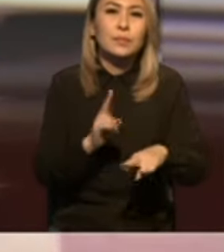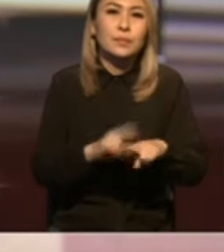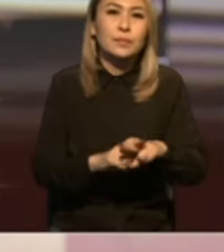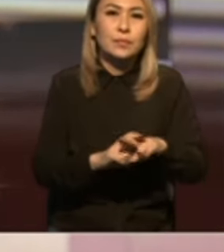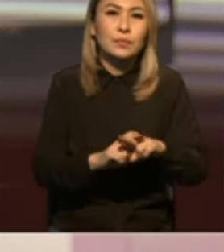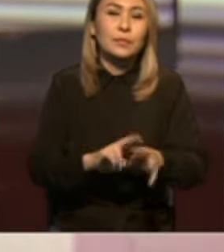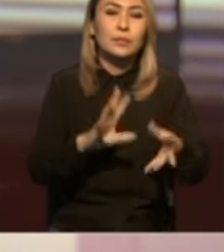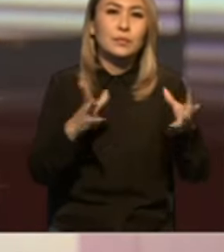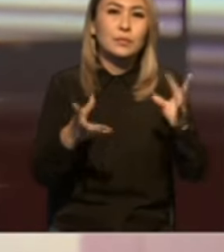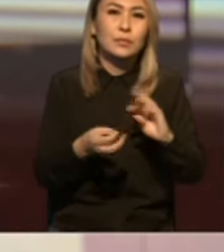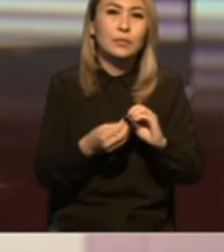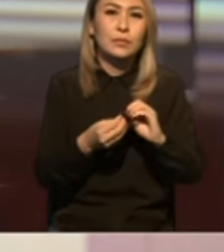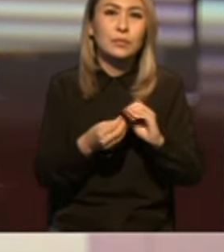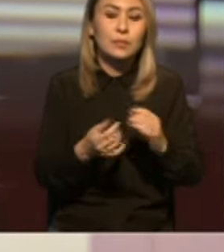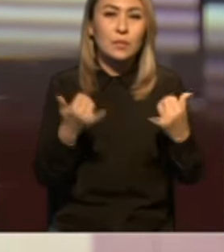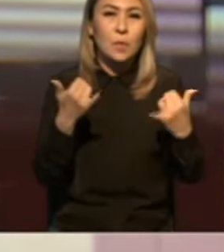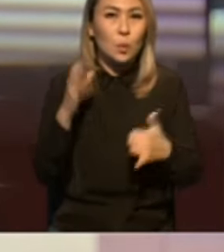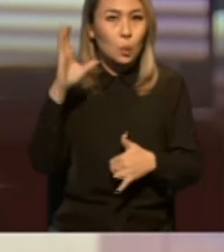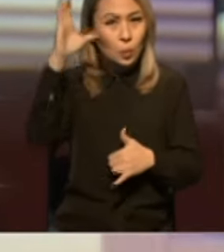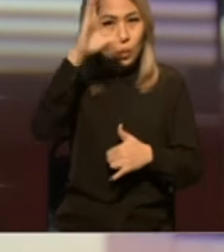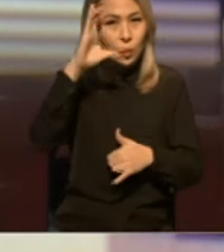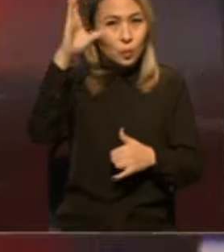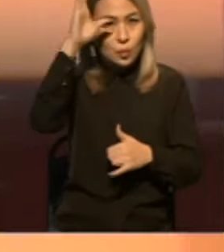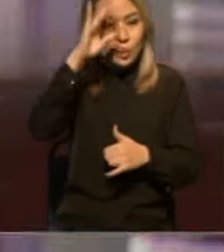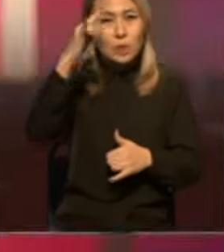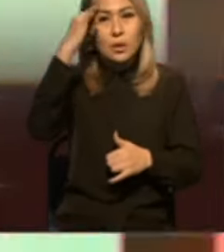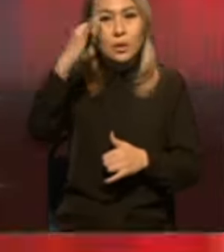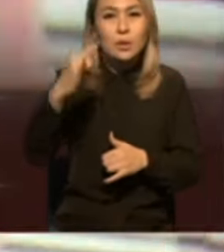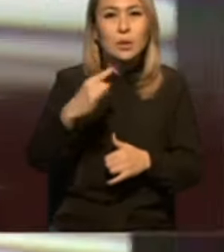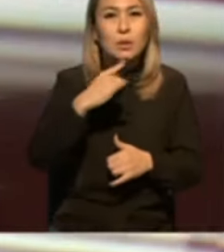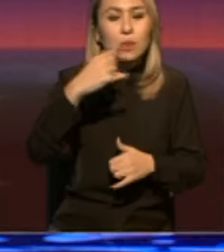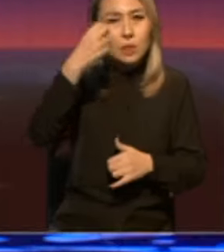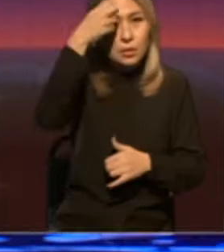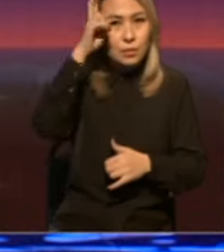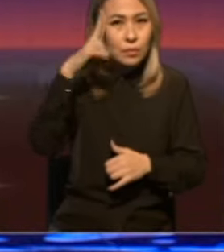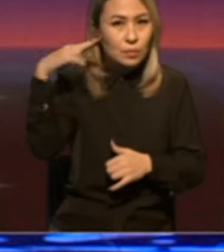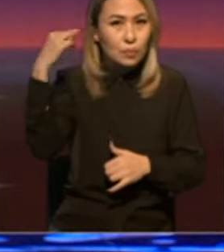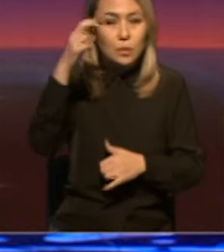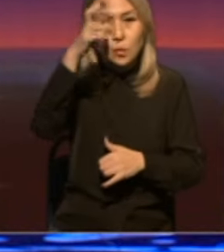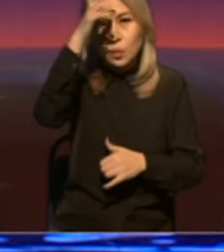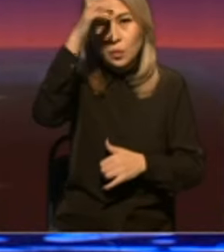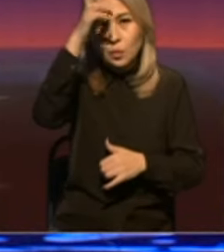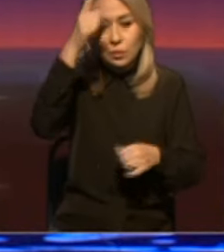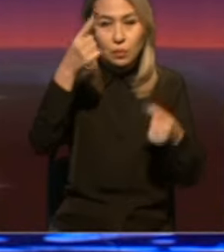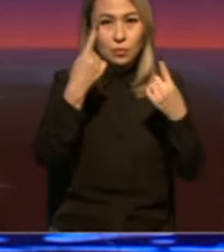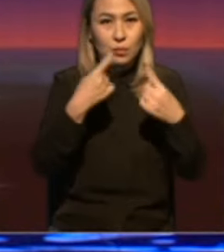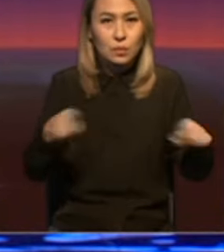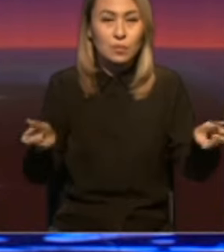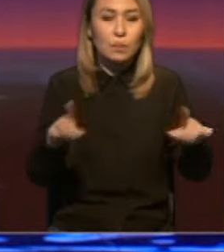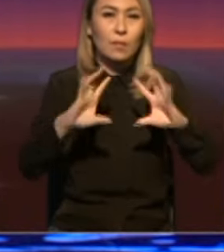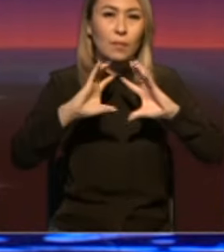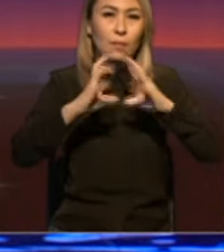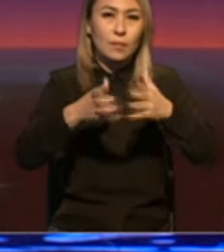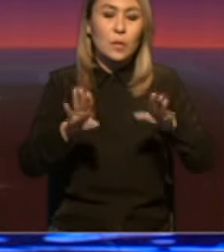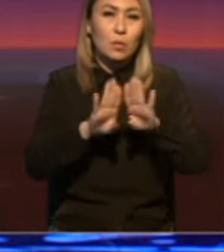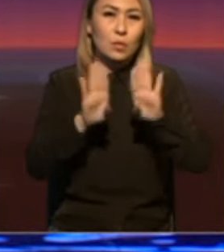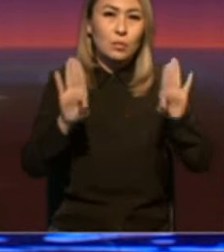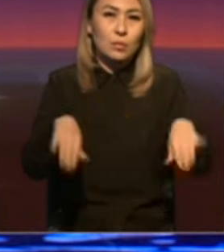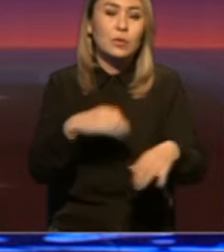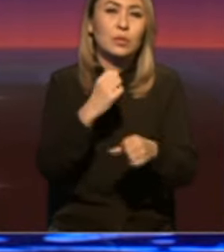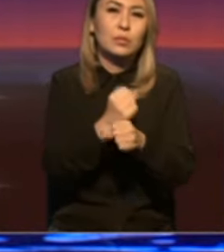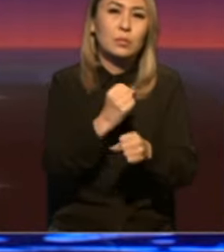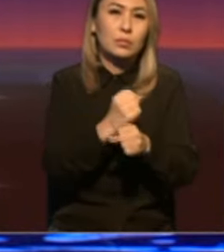өту мәселесі. Қазір Өзбекстанда, Қазақстанда, Әзірбайжанда, Түркияда, басқа да түркі әлемінде болып жатқан